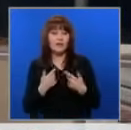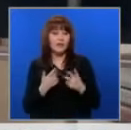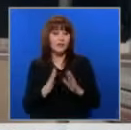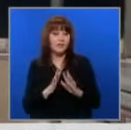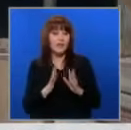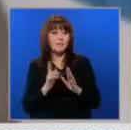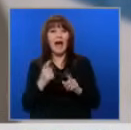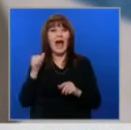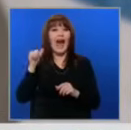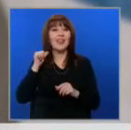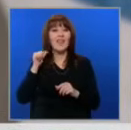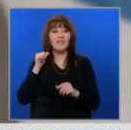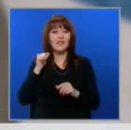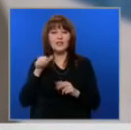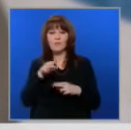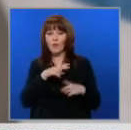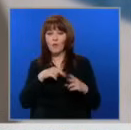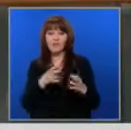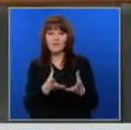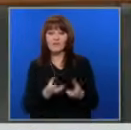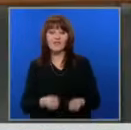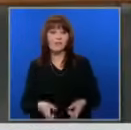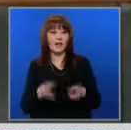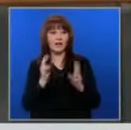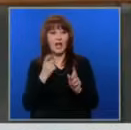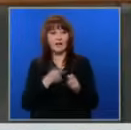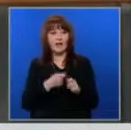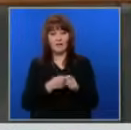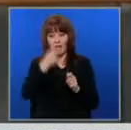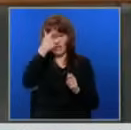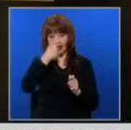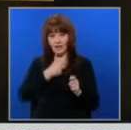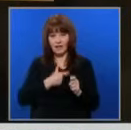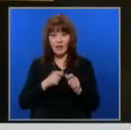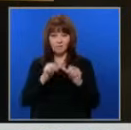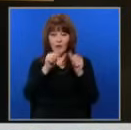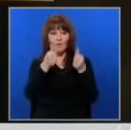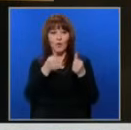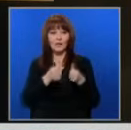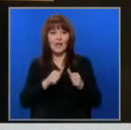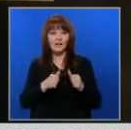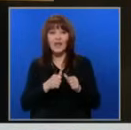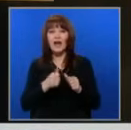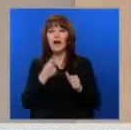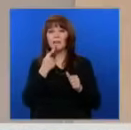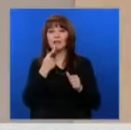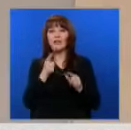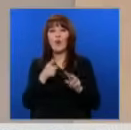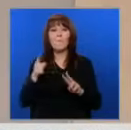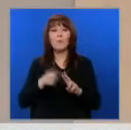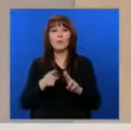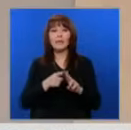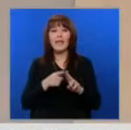животозастрашаваща аневризма. Комисия от лекари взима решението да изработят индивидуално моделирана от хирург съдова протеза. Цената